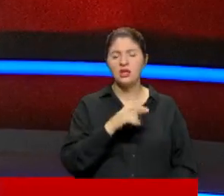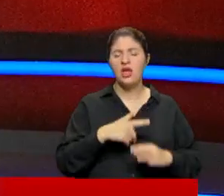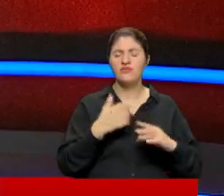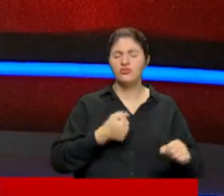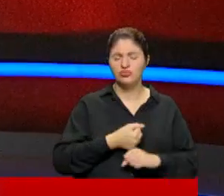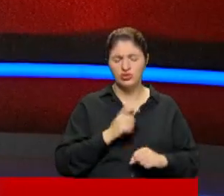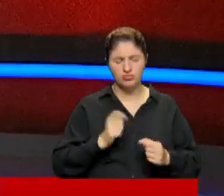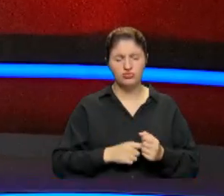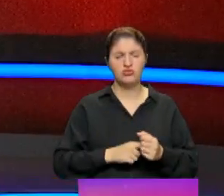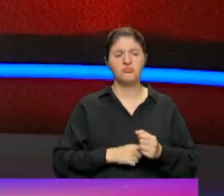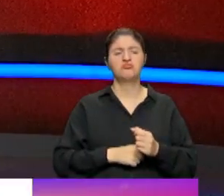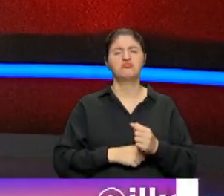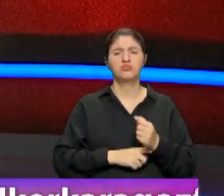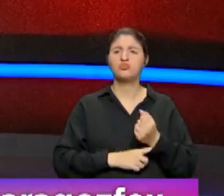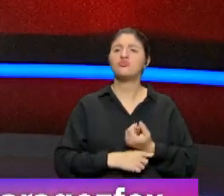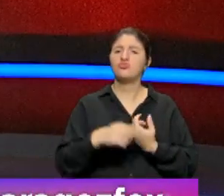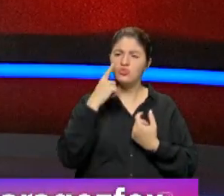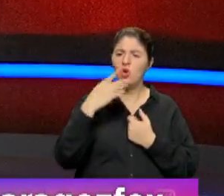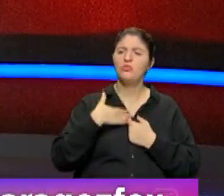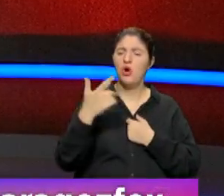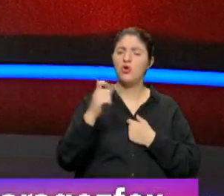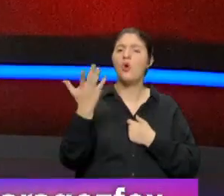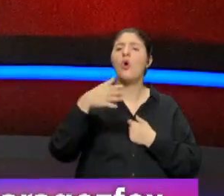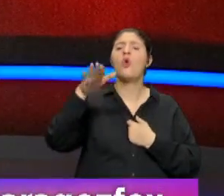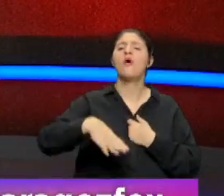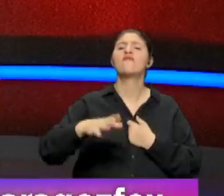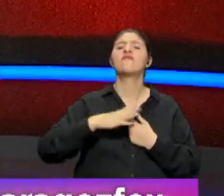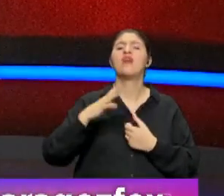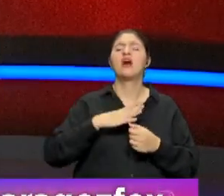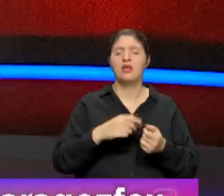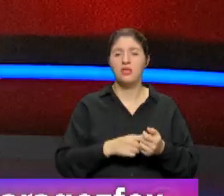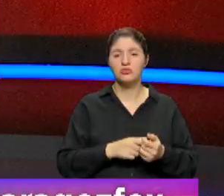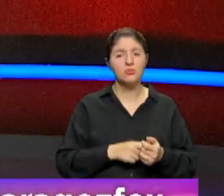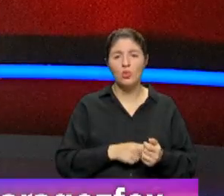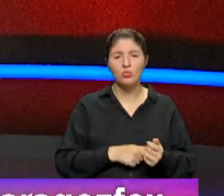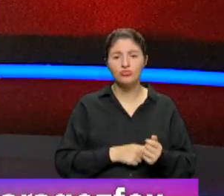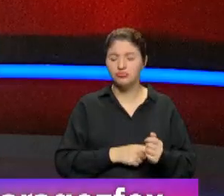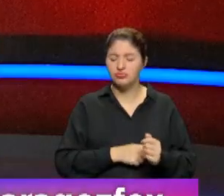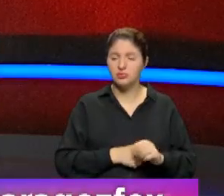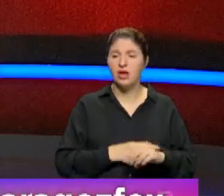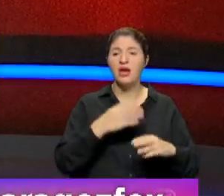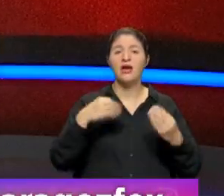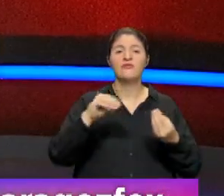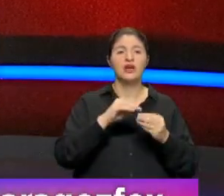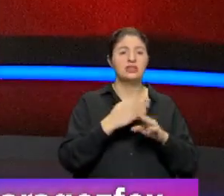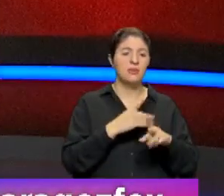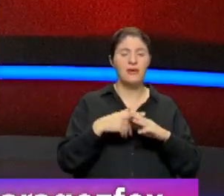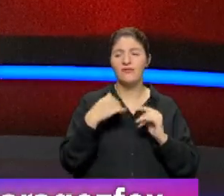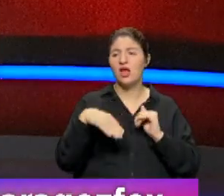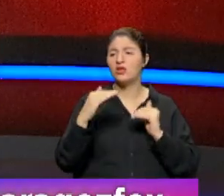mücadele edilecek denilmiş göreceksiniz Önümüzdeki aylarda nasıl düşeceğini denilmiş ama ne oldu faiz sebep enflasyon